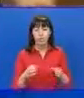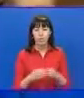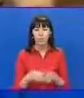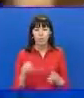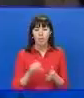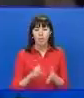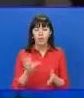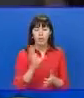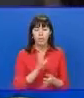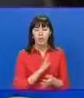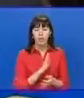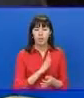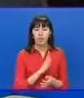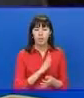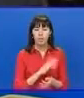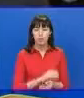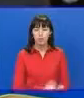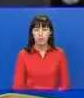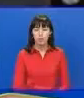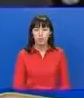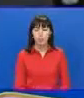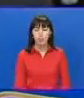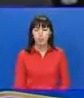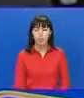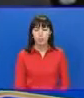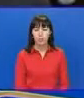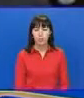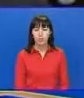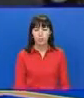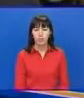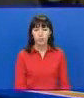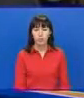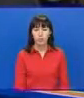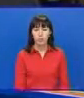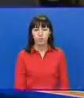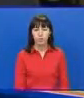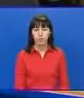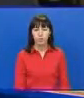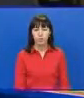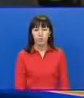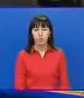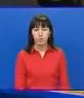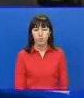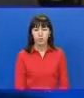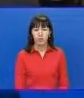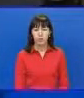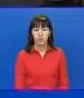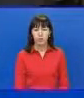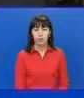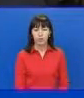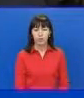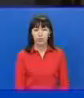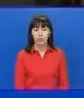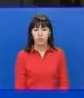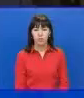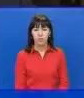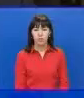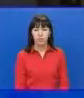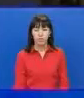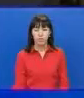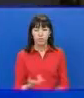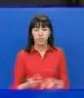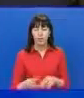қатысты. Қазақстанда çok değerli Қазақстан insanı осы